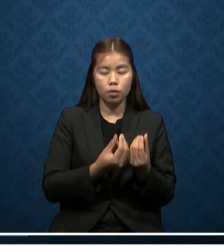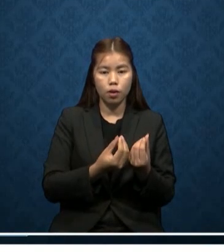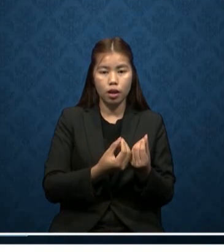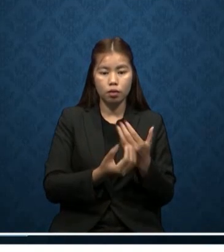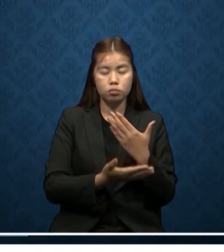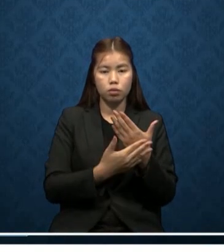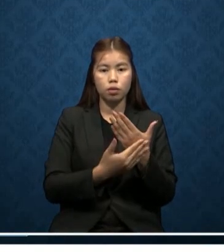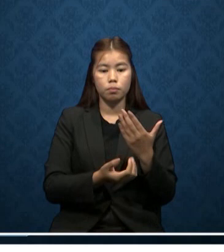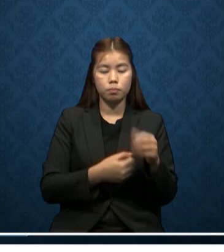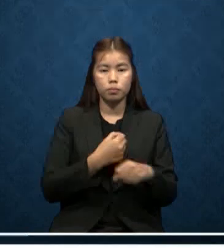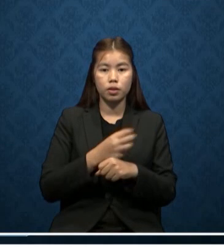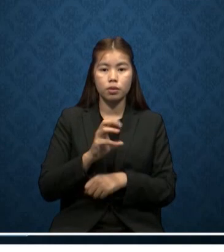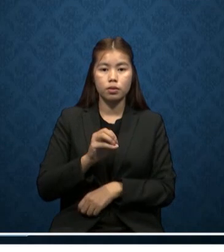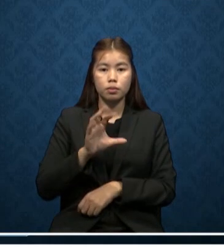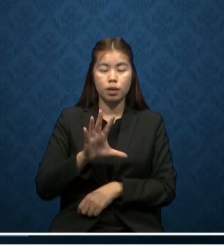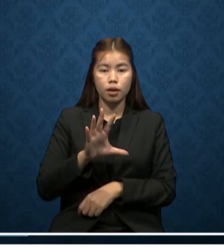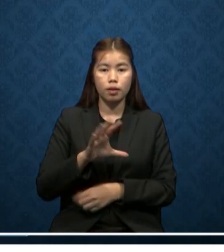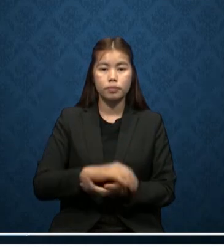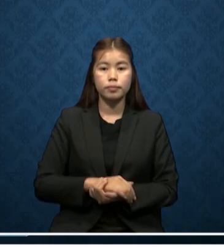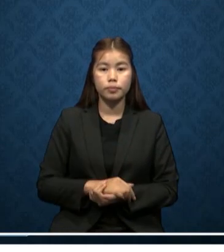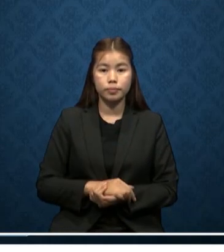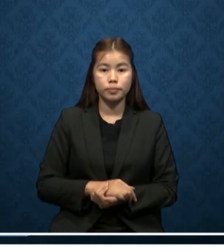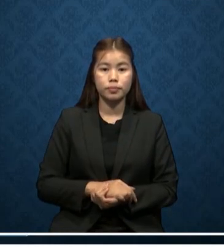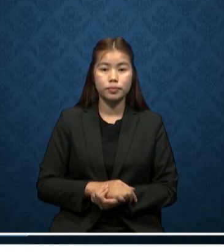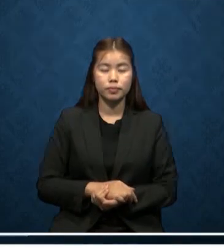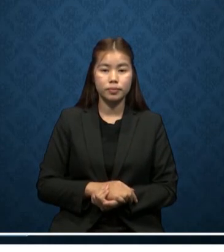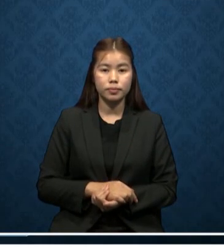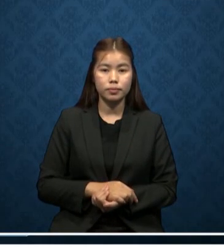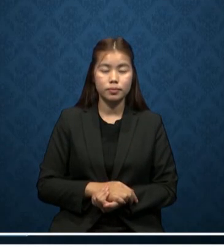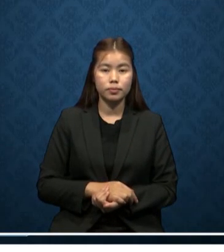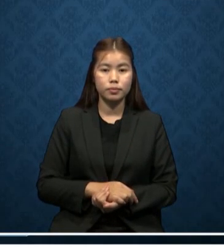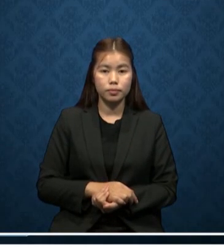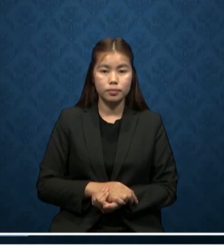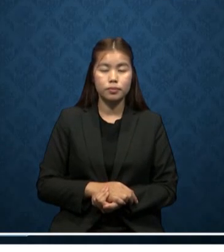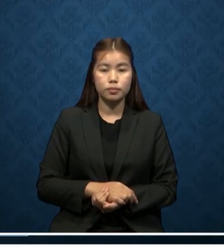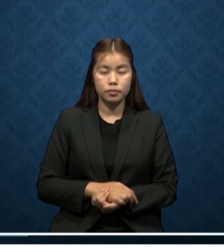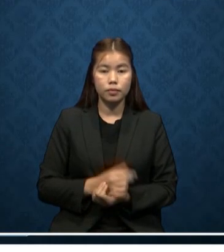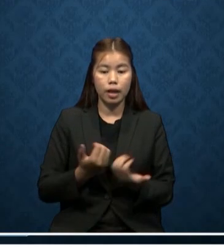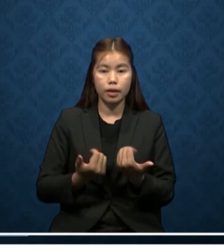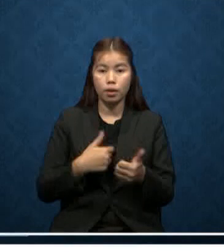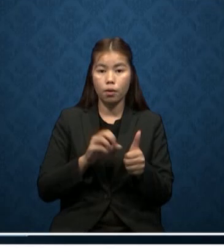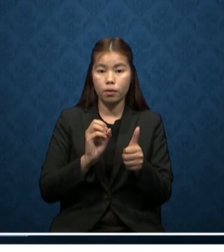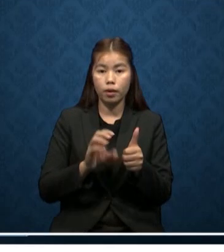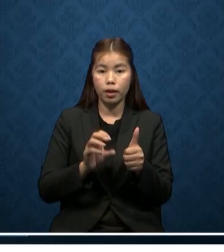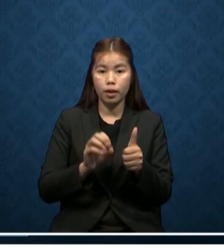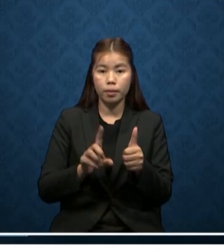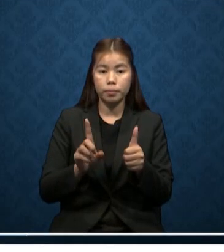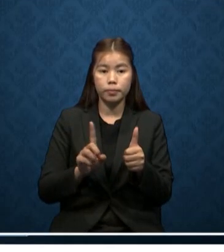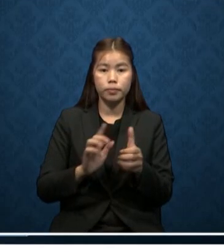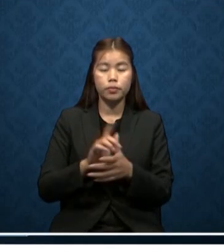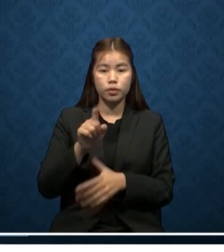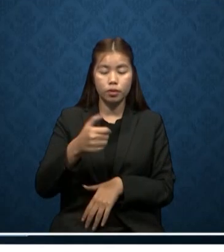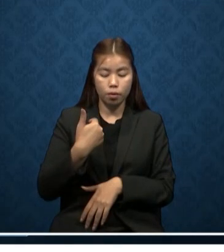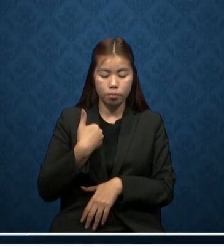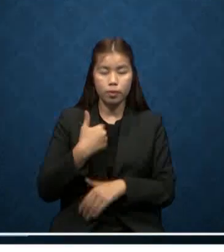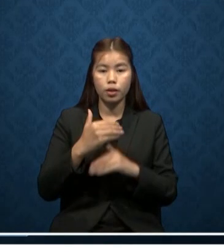65นะฮะนะครับพระนั้นมีข้อเสนอว่านะควรกำหนดให้